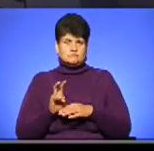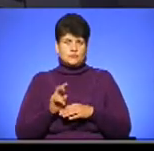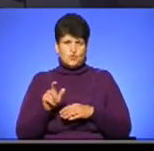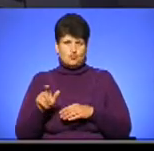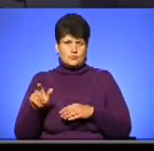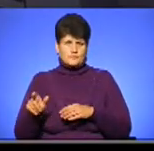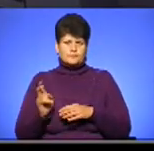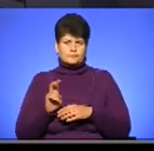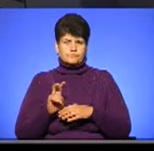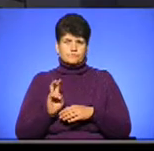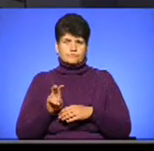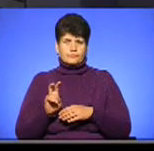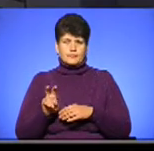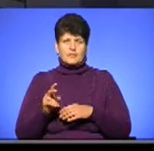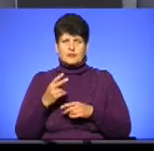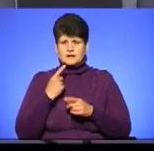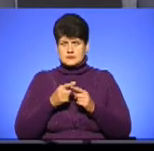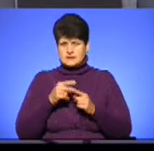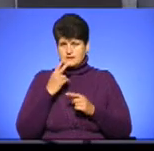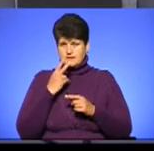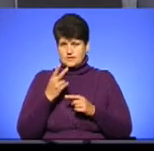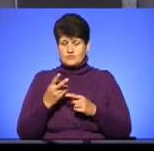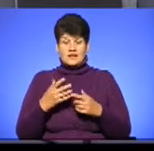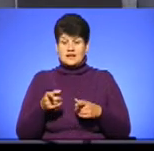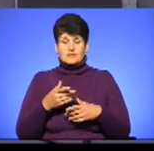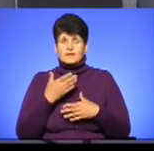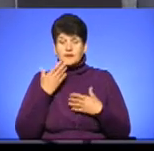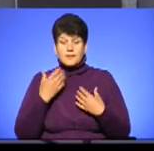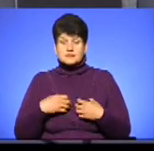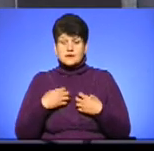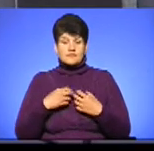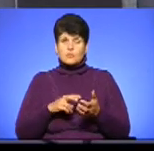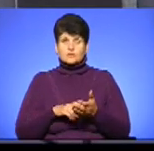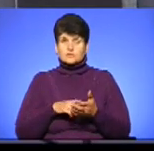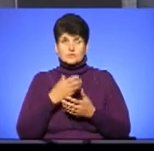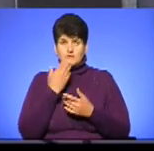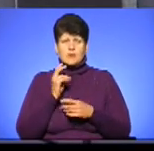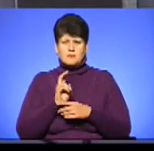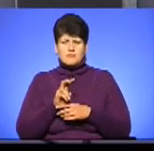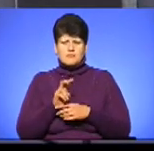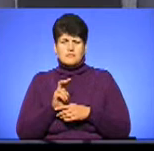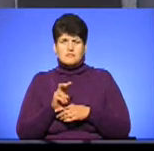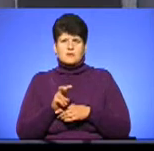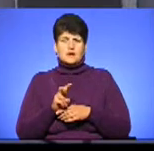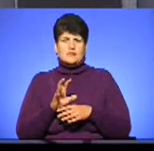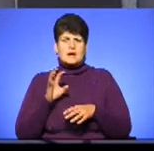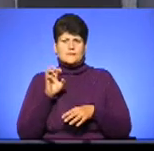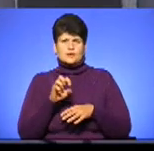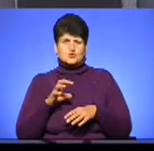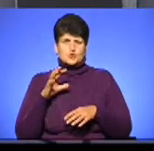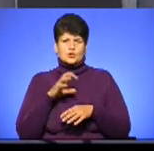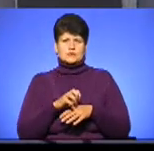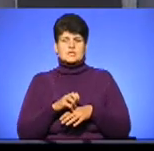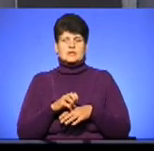вже проявляються перші клінічні ознаки, вона втратить почуття страху, вона не боїться нічого, вона може підходити, наносити покуси